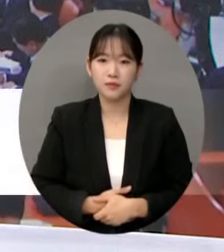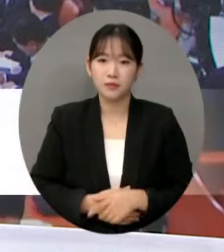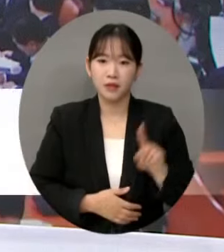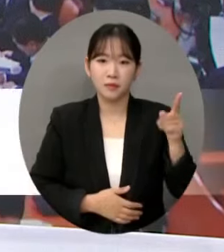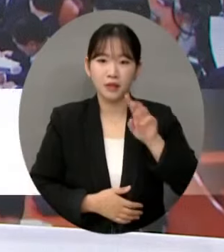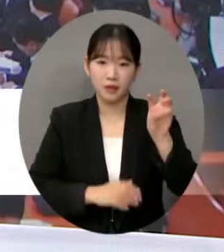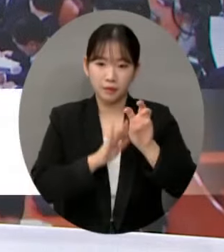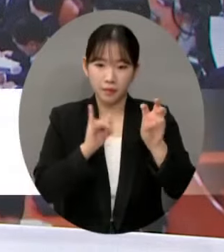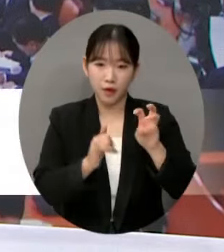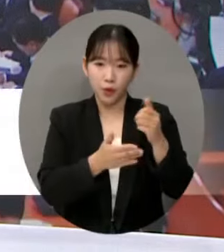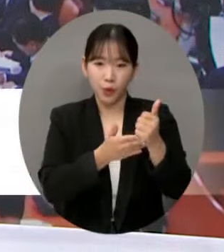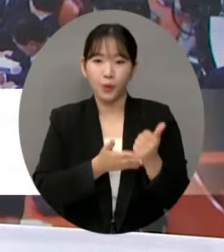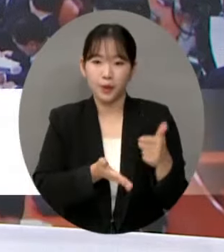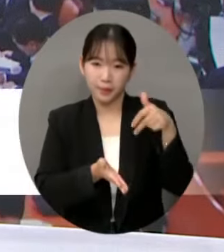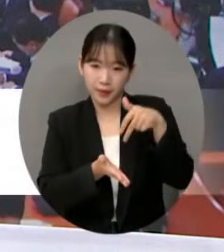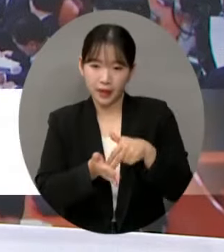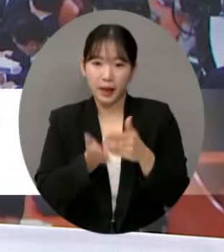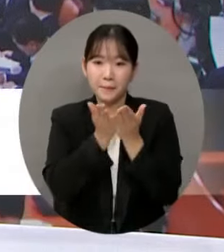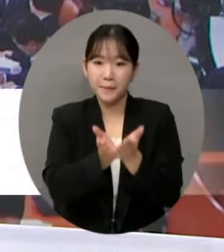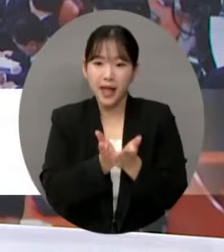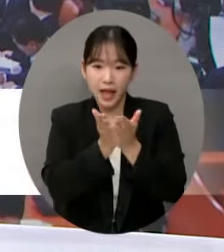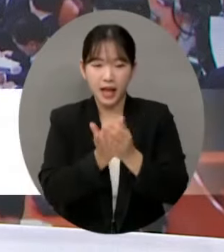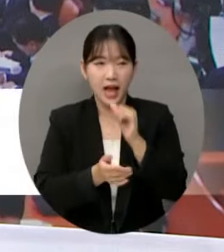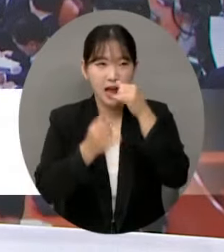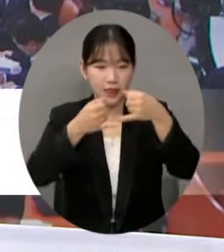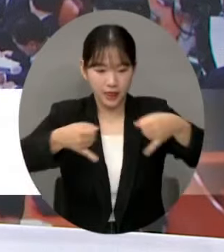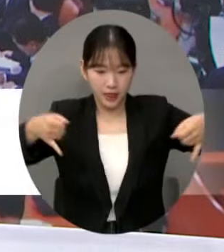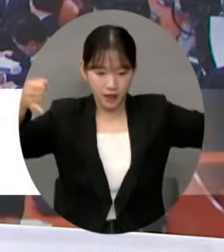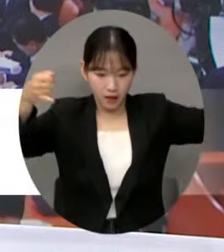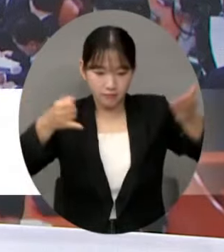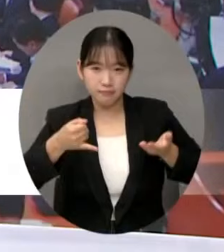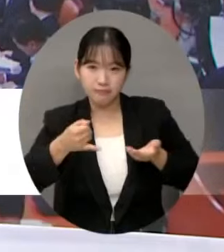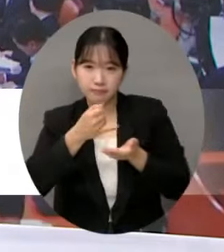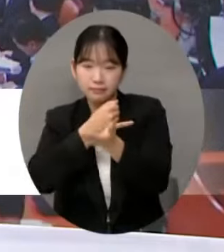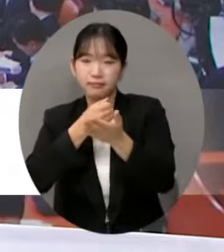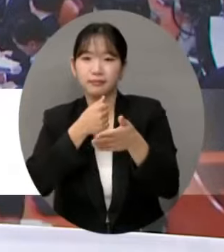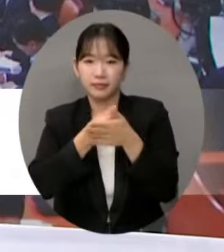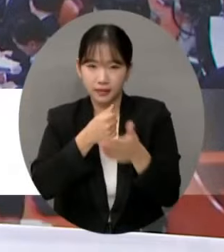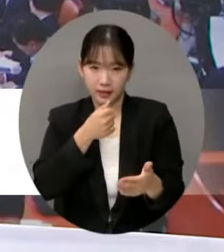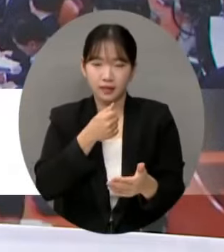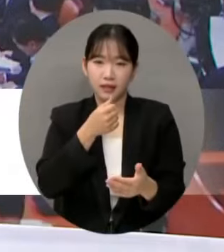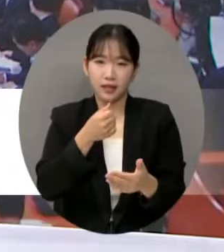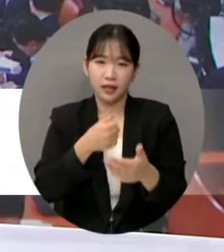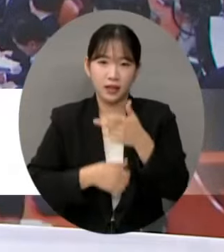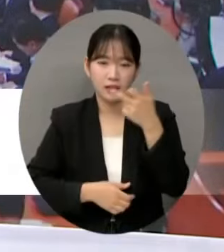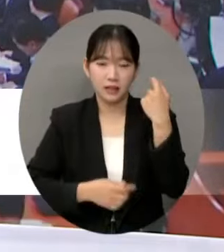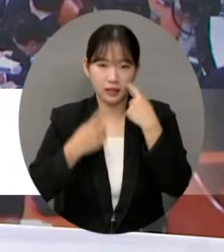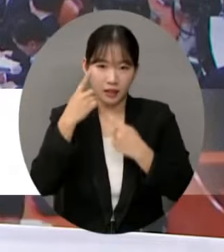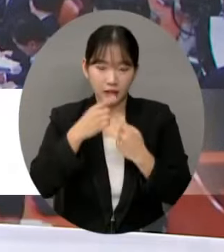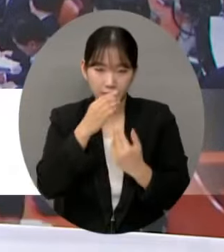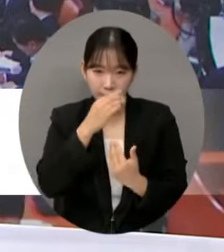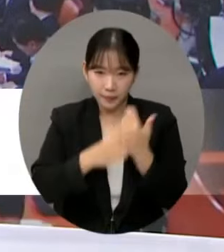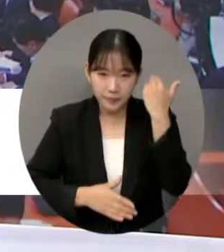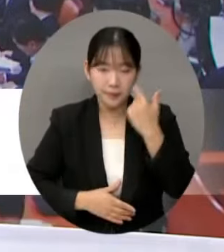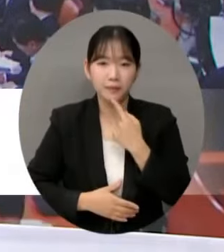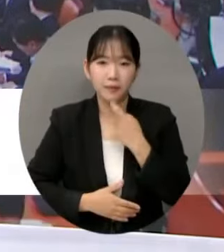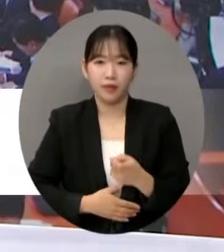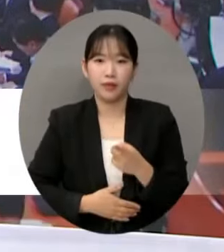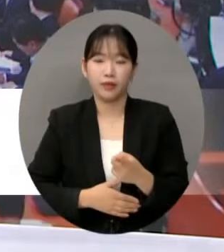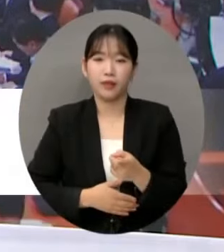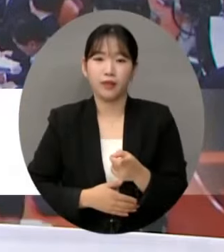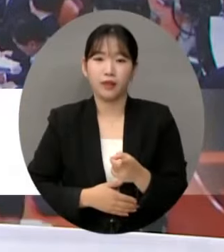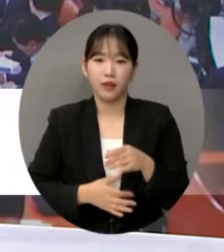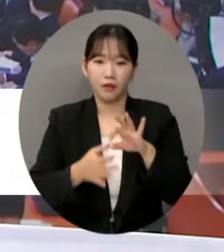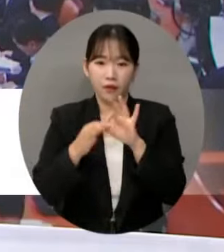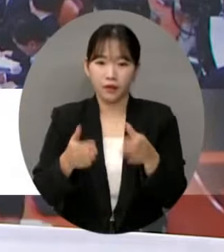130여명의 승객을 태운 여객선이 철선과 충돌하며 하마터면 큰 인명사고로 이어질 뻔했던 사고와 관련해 관계